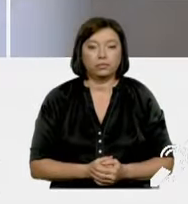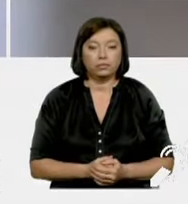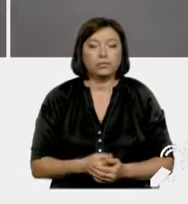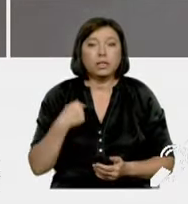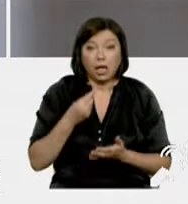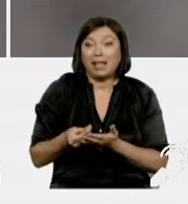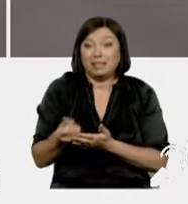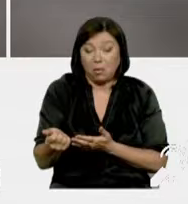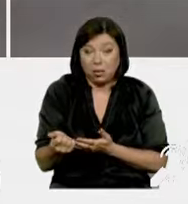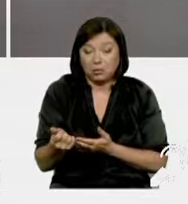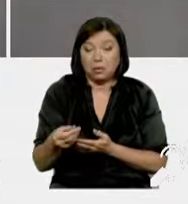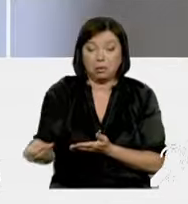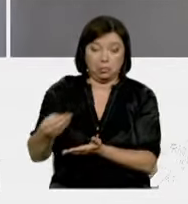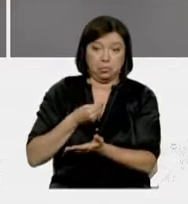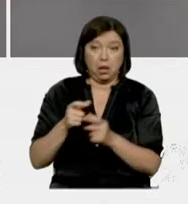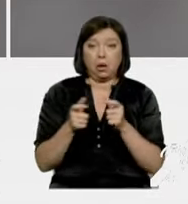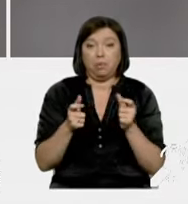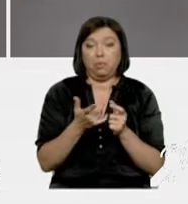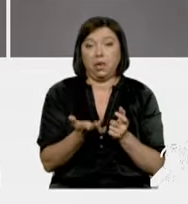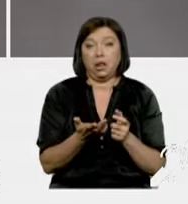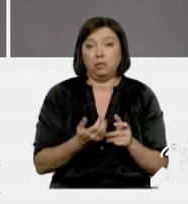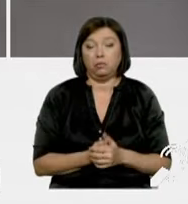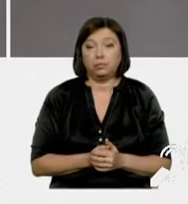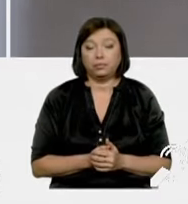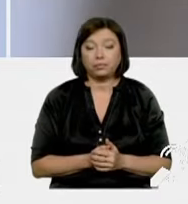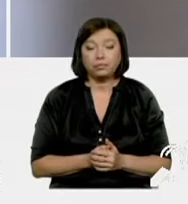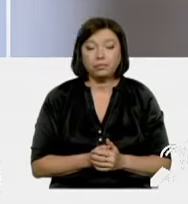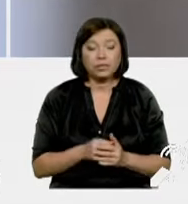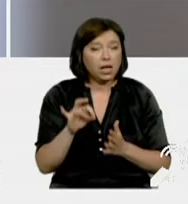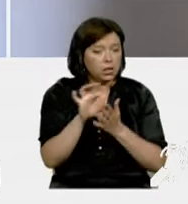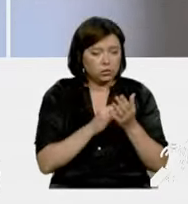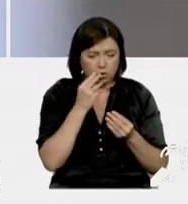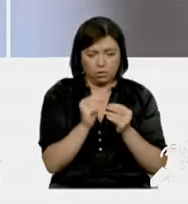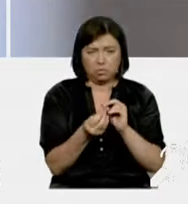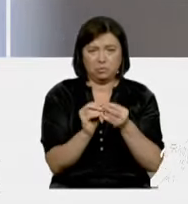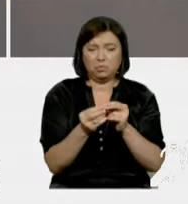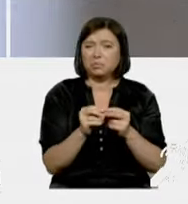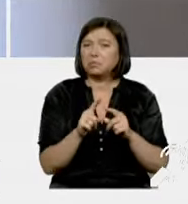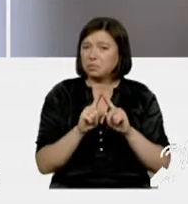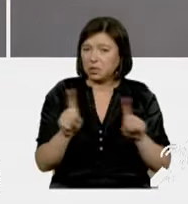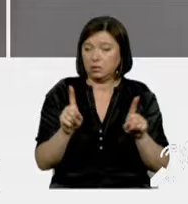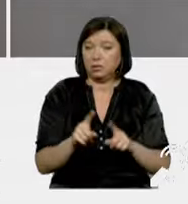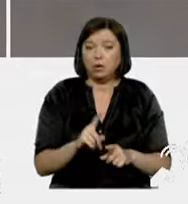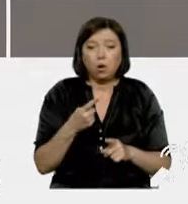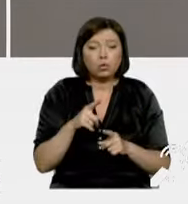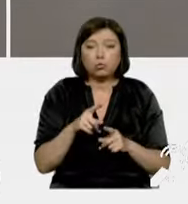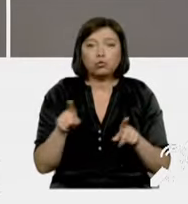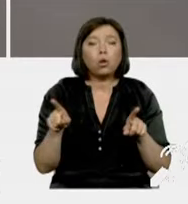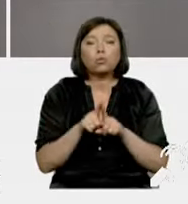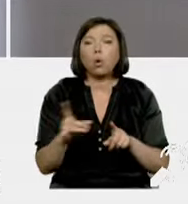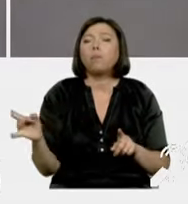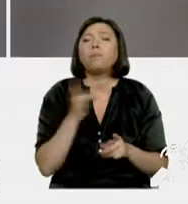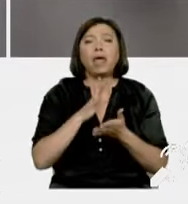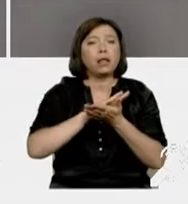Am achitat călătorie la care mi s-a dat ca așa un tichet. Din start am înțeles că tichetul nu este ok, deoarece un tichet nu poate fi